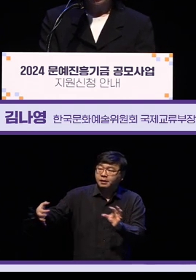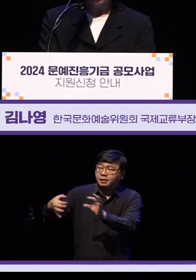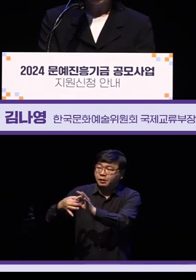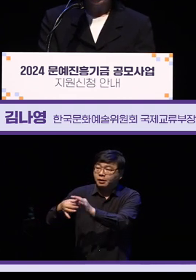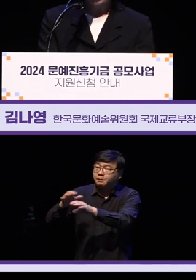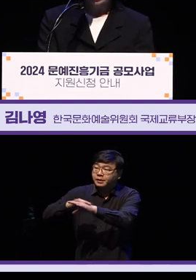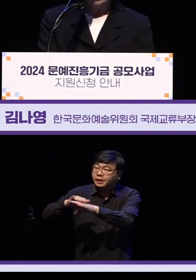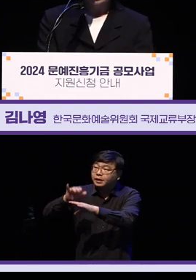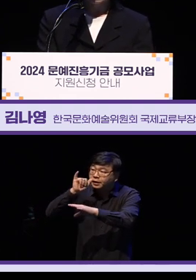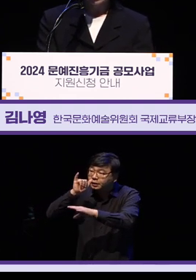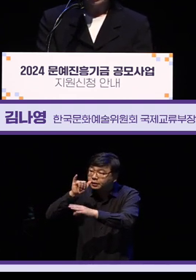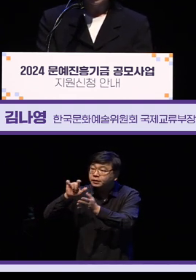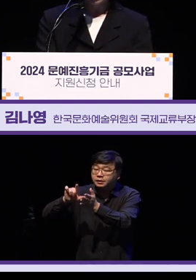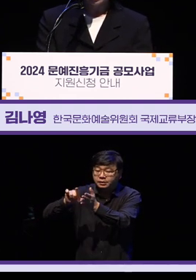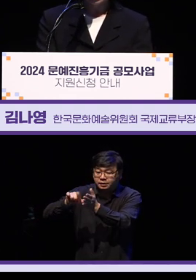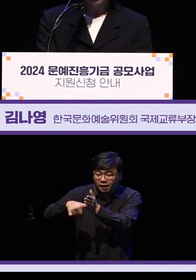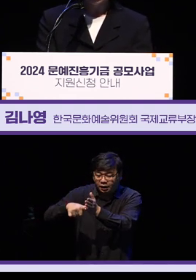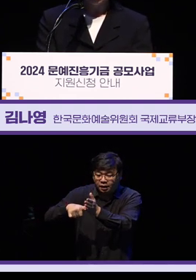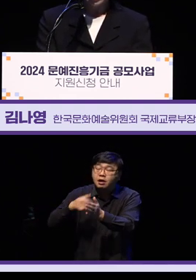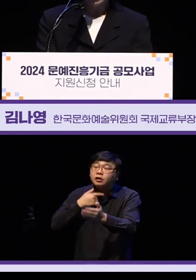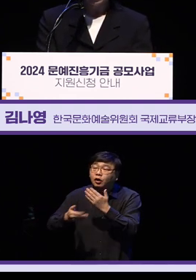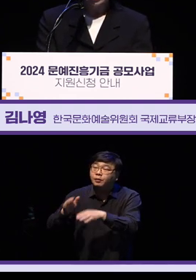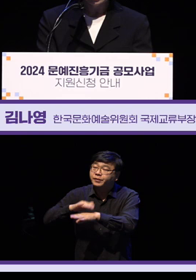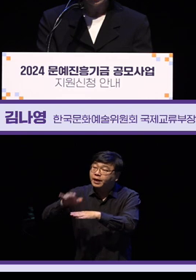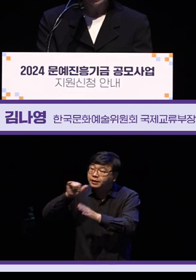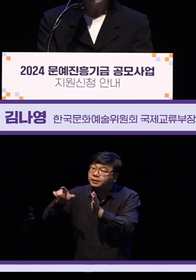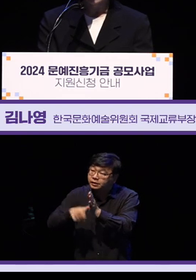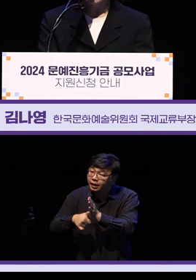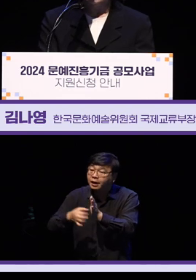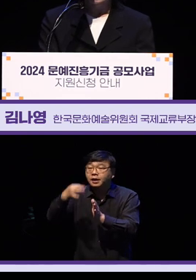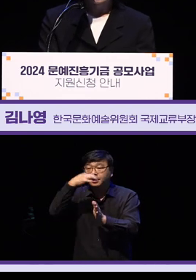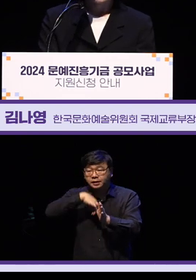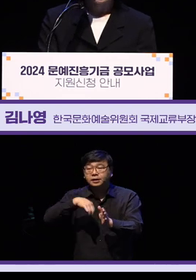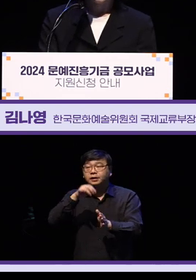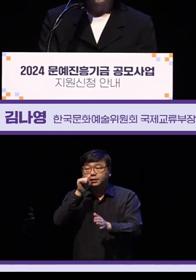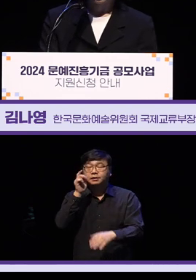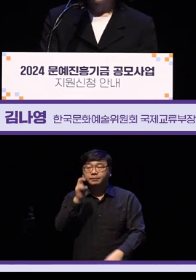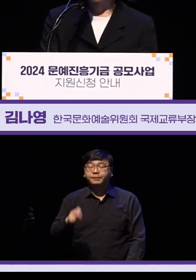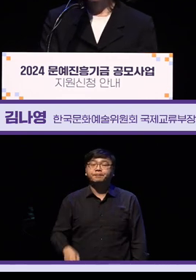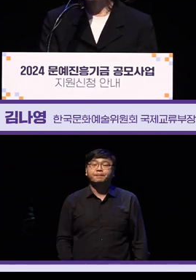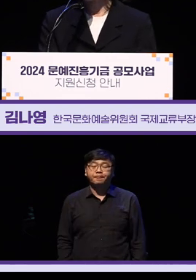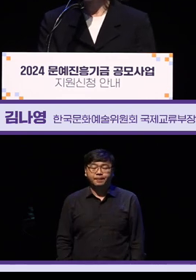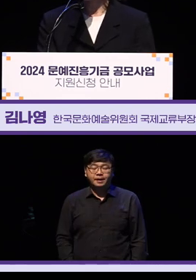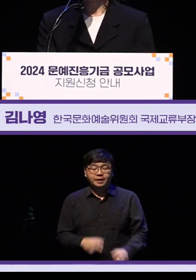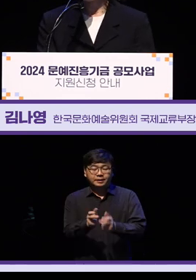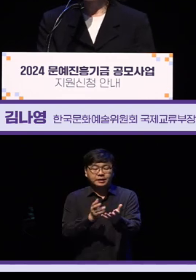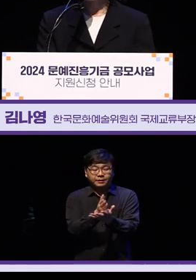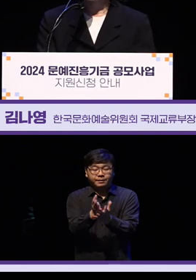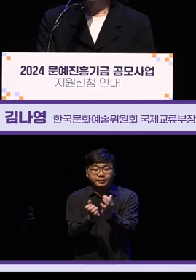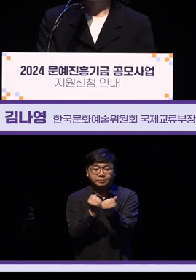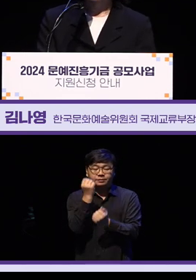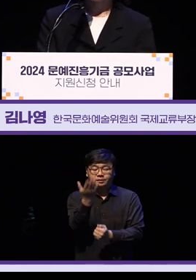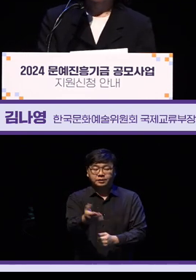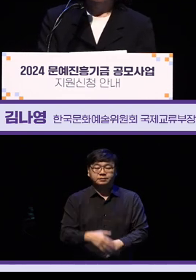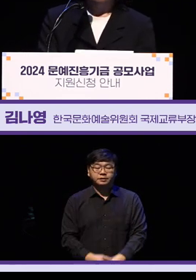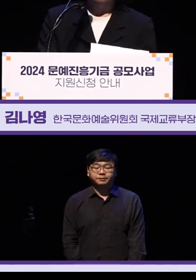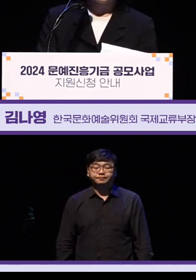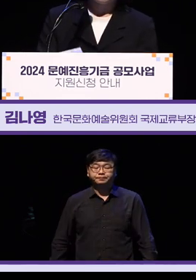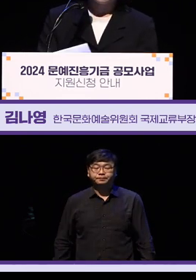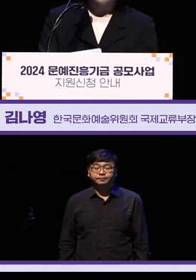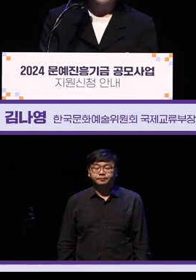실적이 있는 경우 일을 심의해 평가항목으로 반영할 계획입니다 사업별로 설명을 드리겠습니다